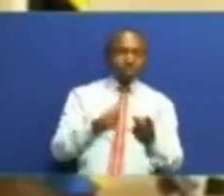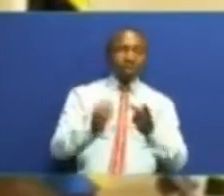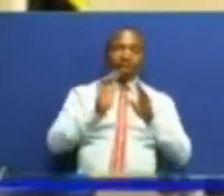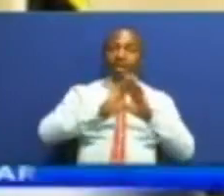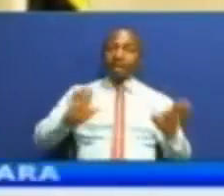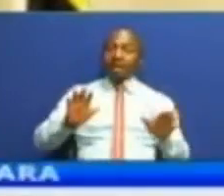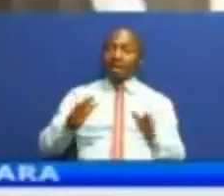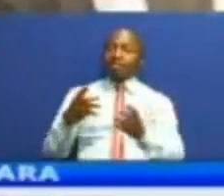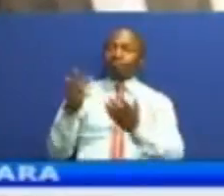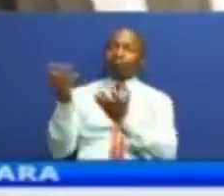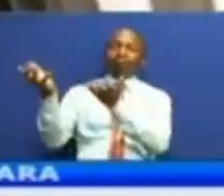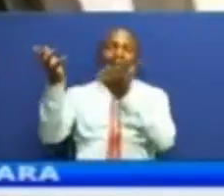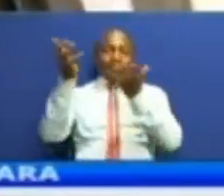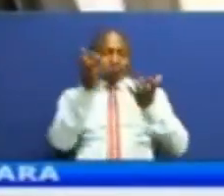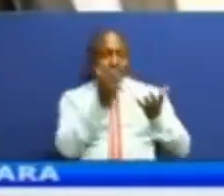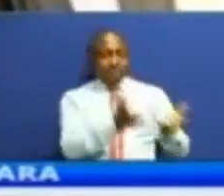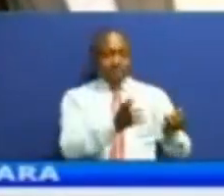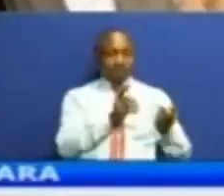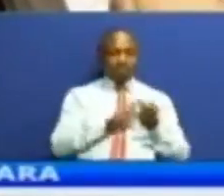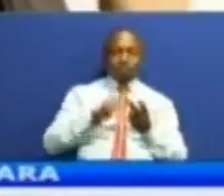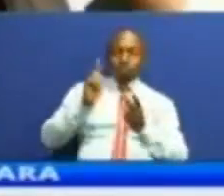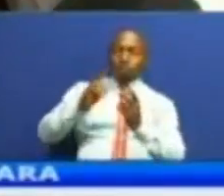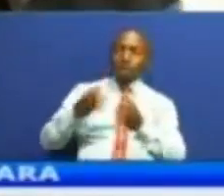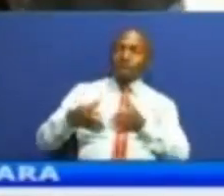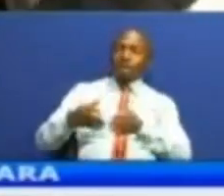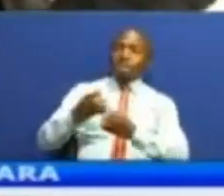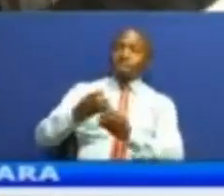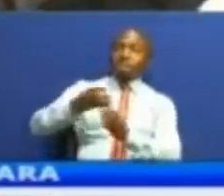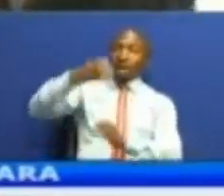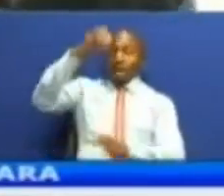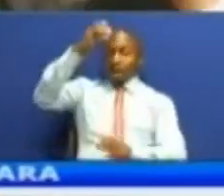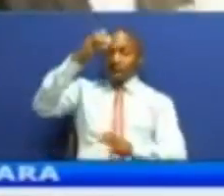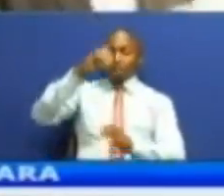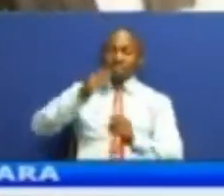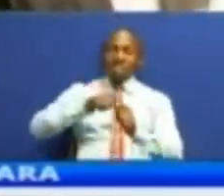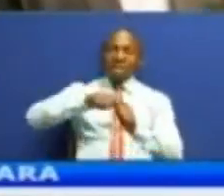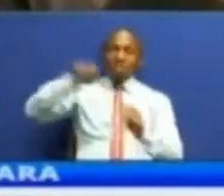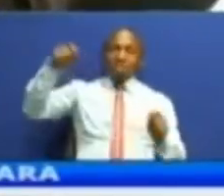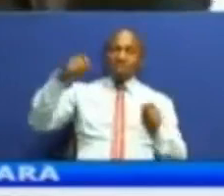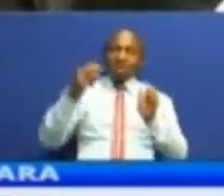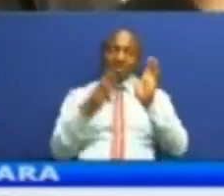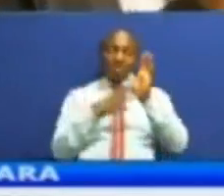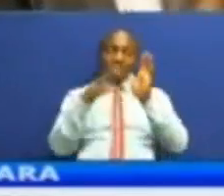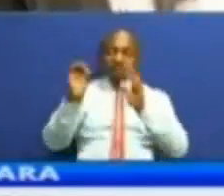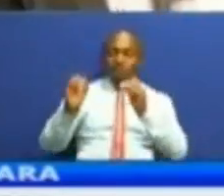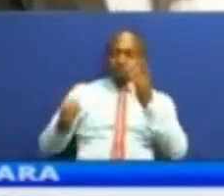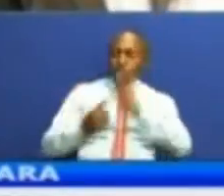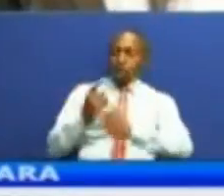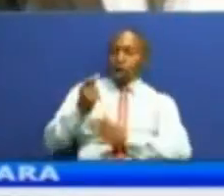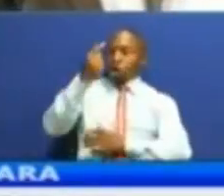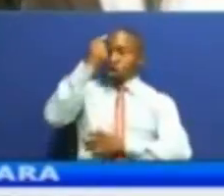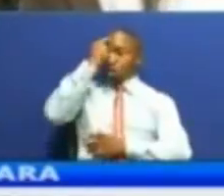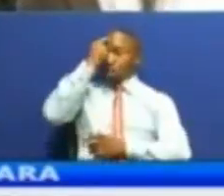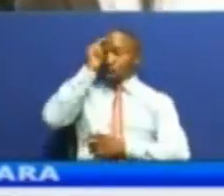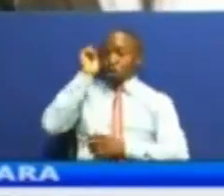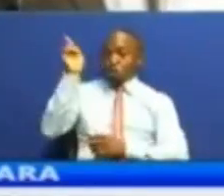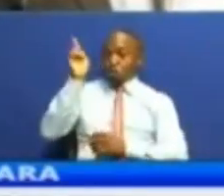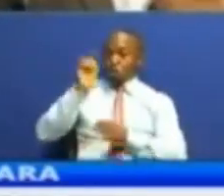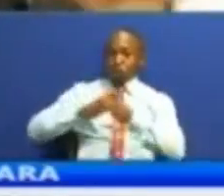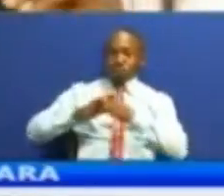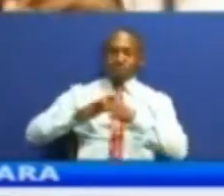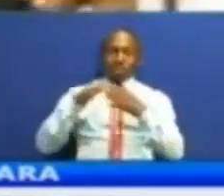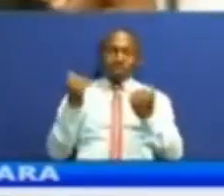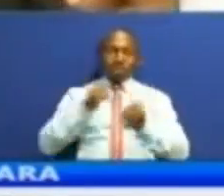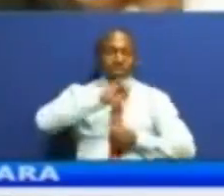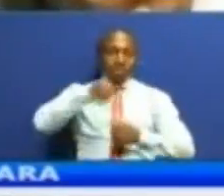inatoka airport. Tuna mnara wa mita zaidi ya 80 pale tunautoa Dodoma ambao tuko tunatumia Dodoma. Baada ya